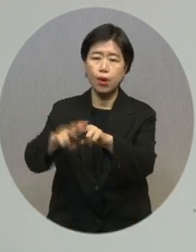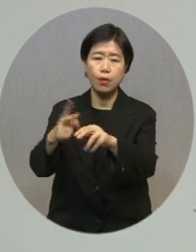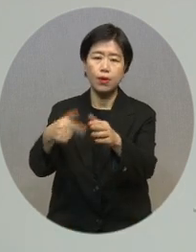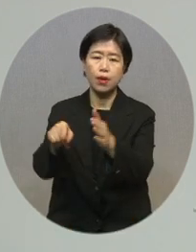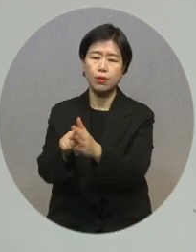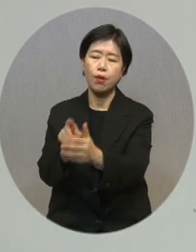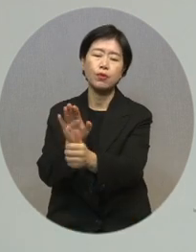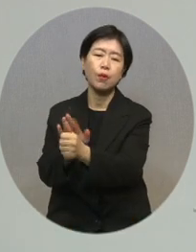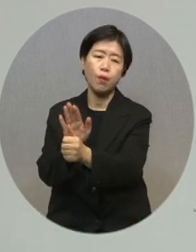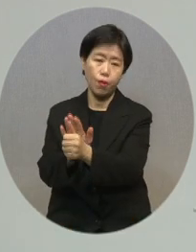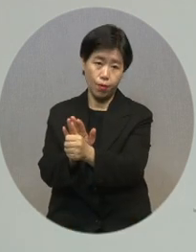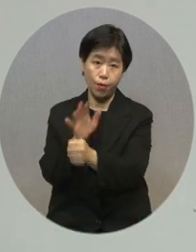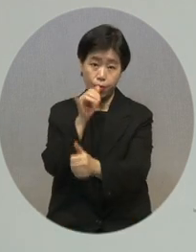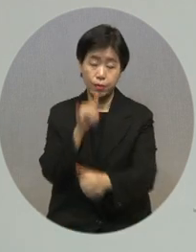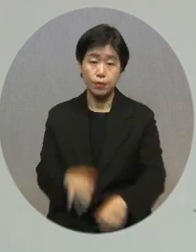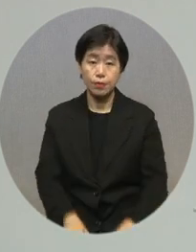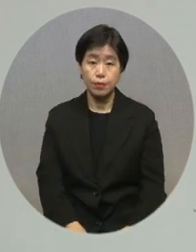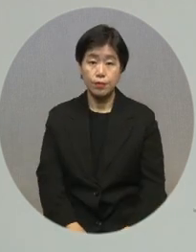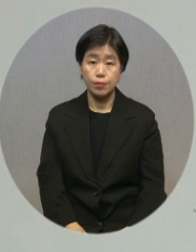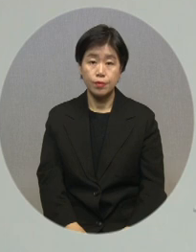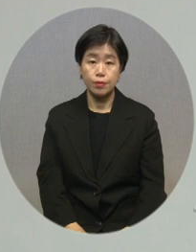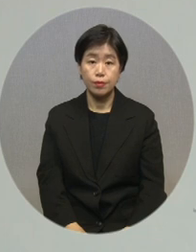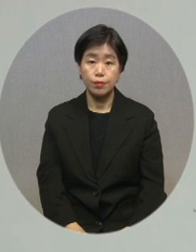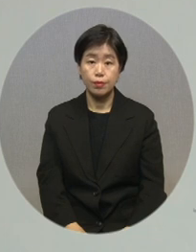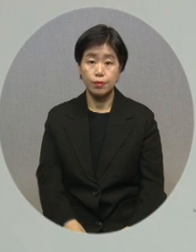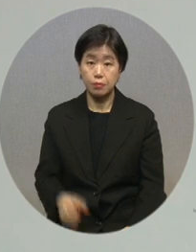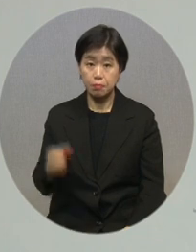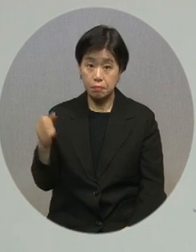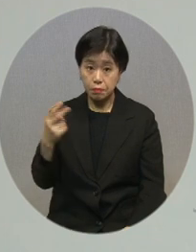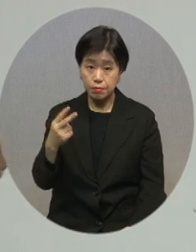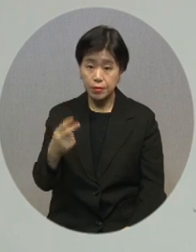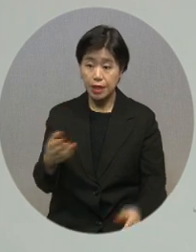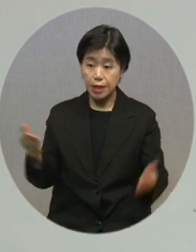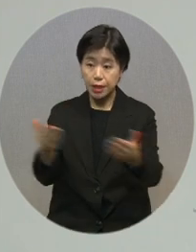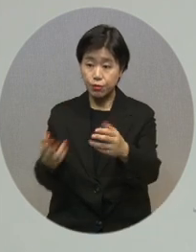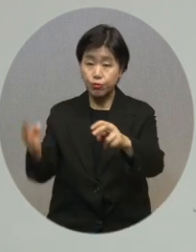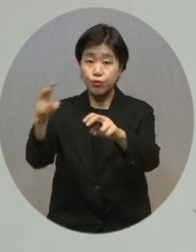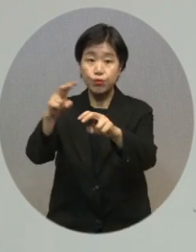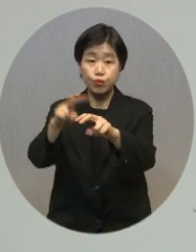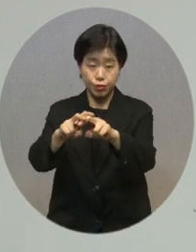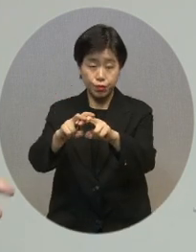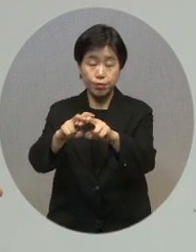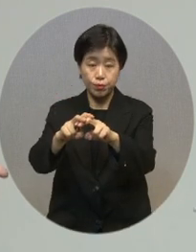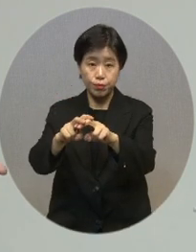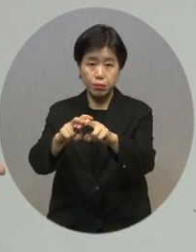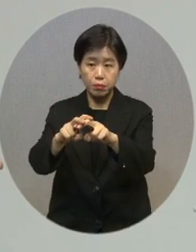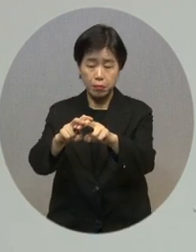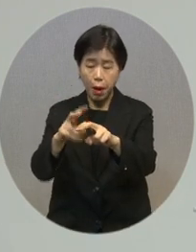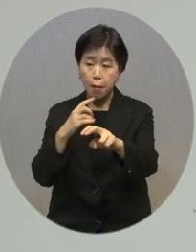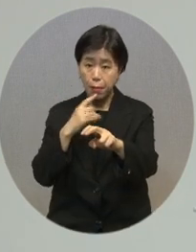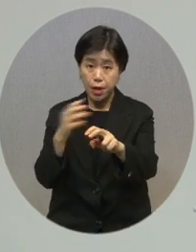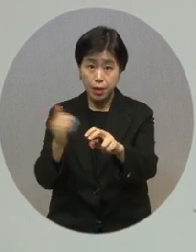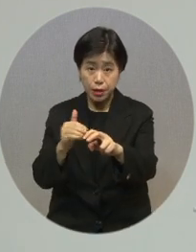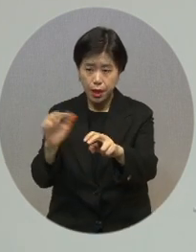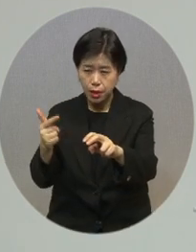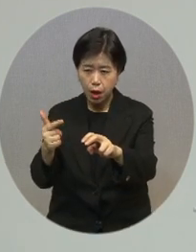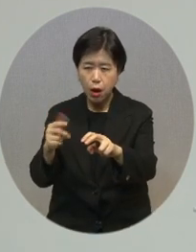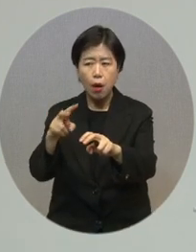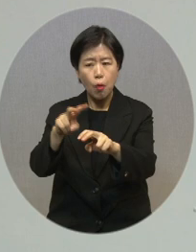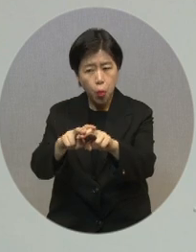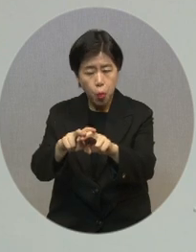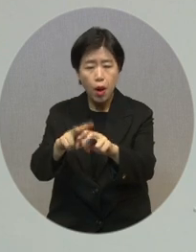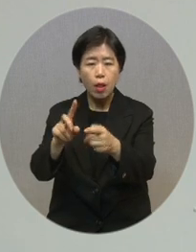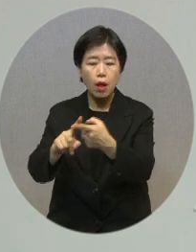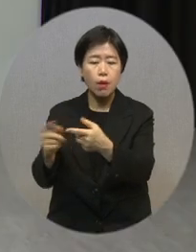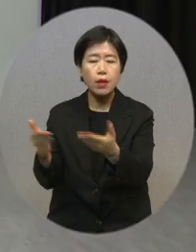있습니다. 예. 그러면 그 취업을 알선하면 알선은 끝나는 게 아니라 실제로 그 구직 활동을 하는지를 모니터링도 하고 뭐 그렇게 해 네. 나가고 있습니다.